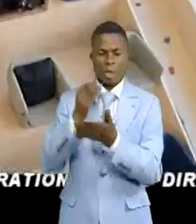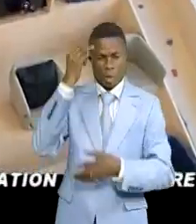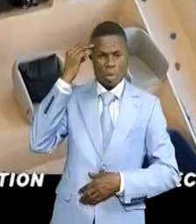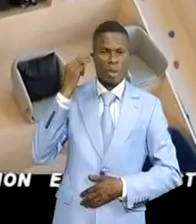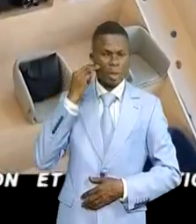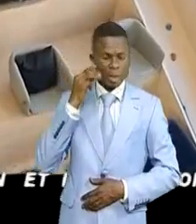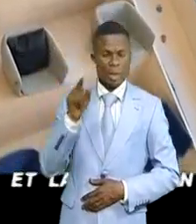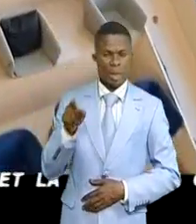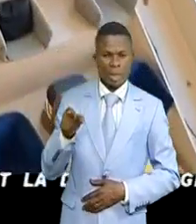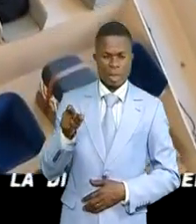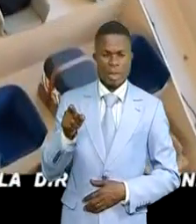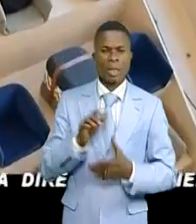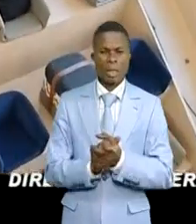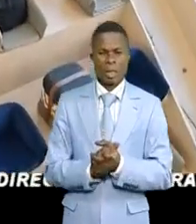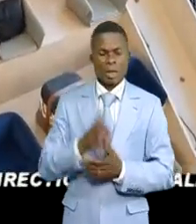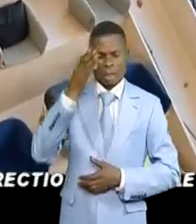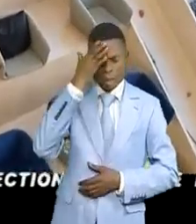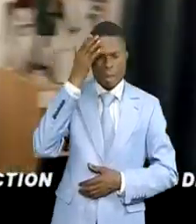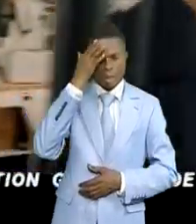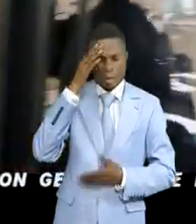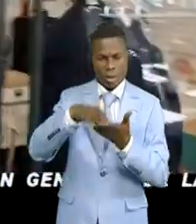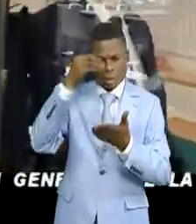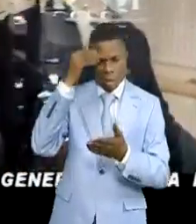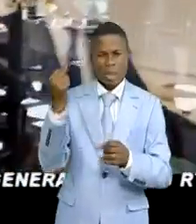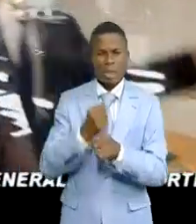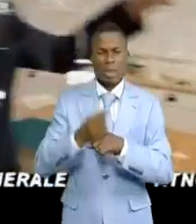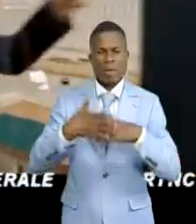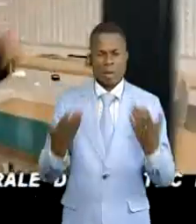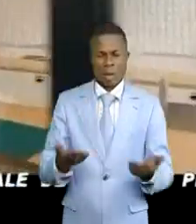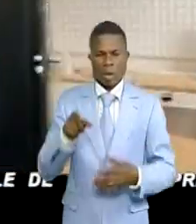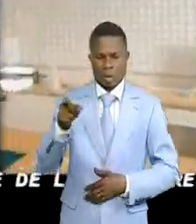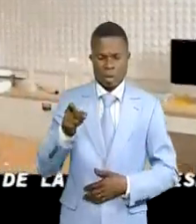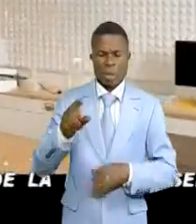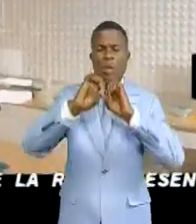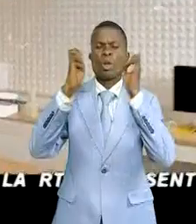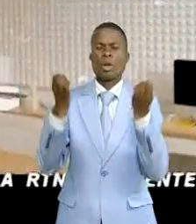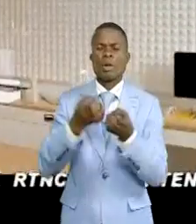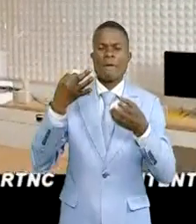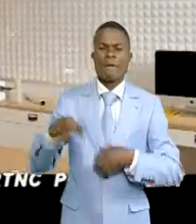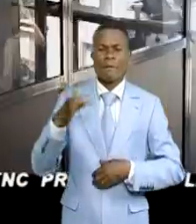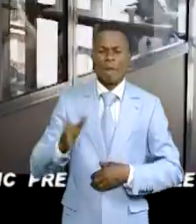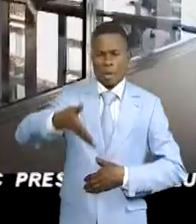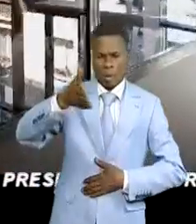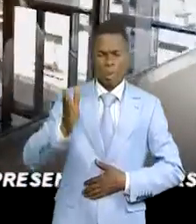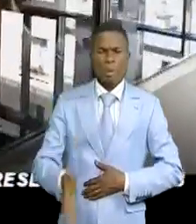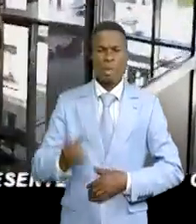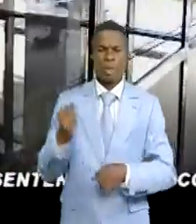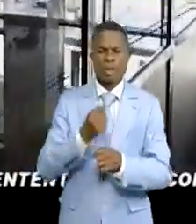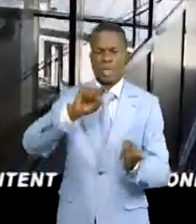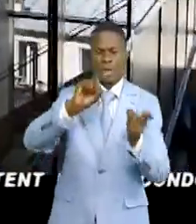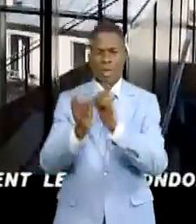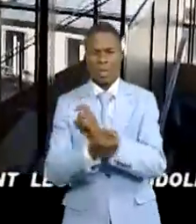ministre Augustin Kibasa Maliba de s'imprégner du fonctionnement de OnePoint, cette entreprise française spécialisée dans la